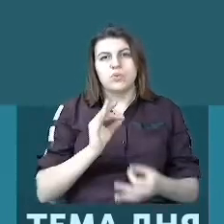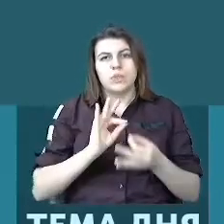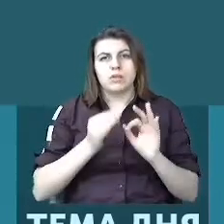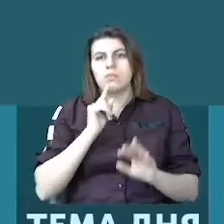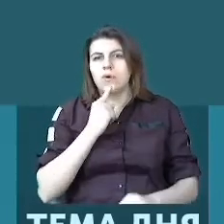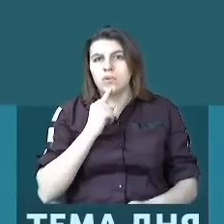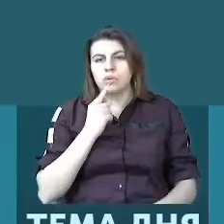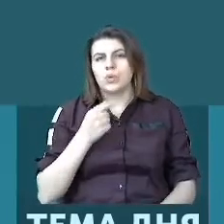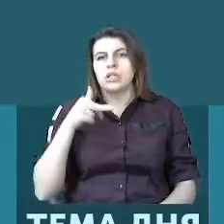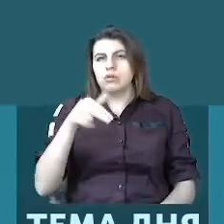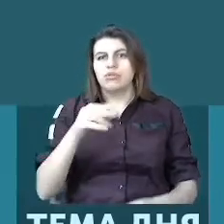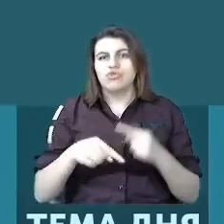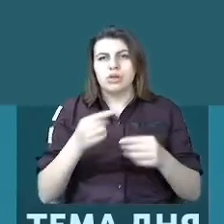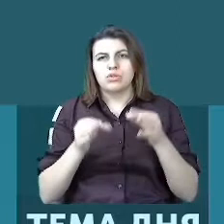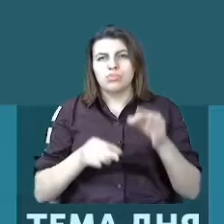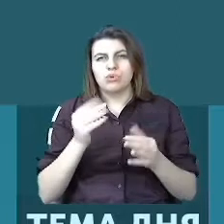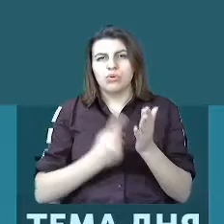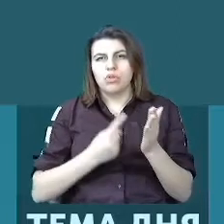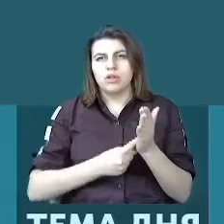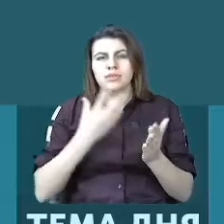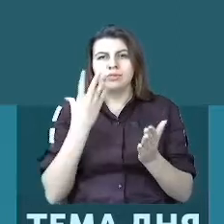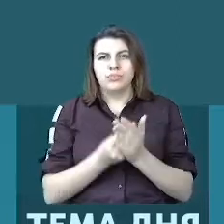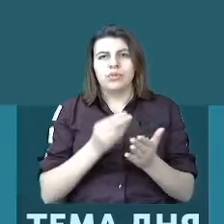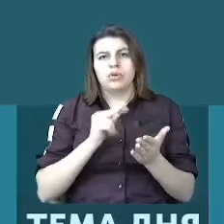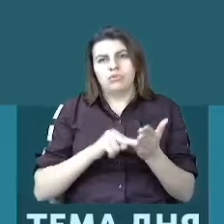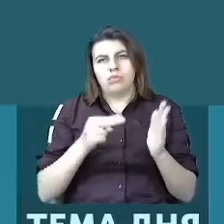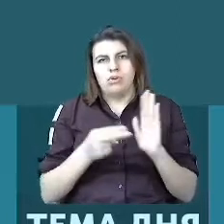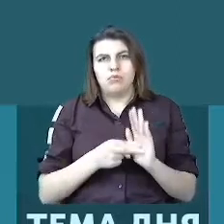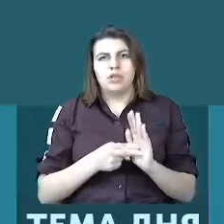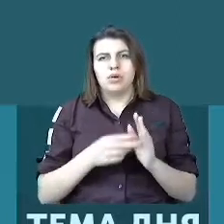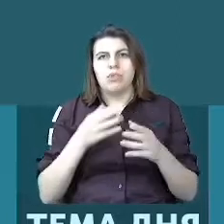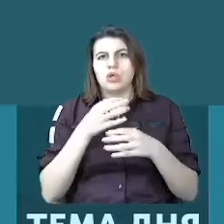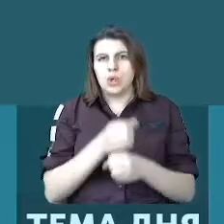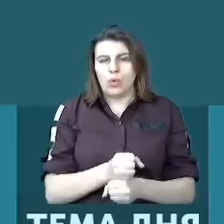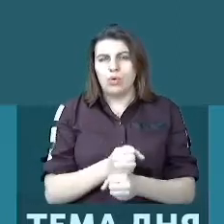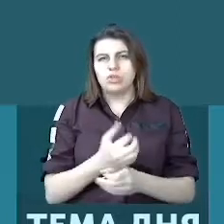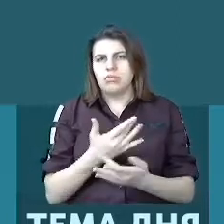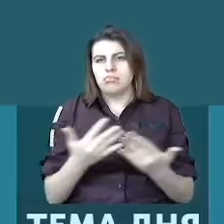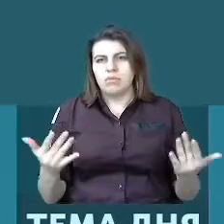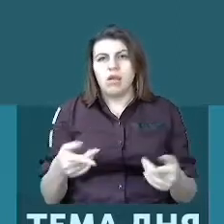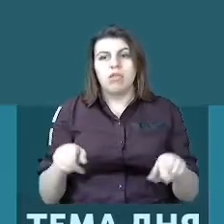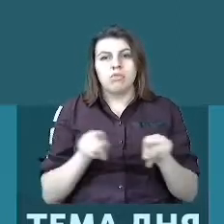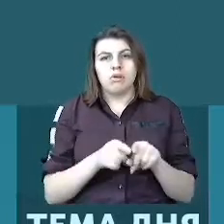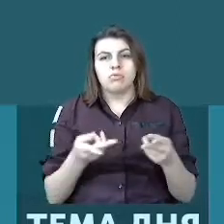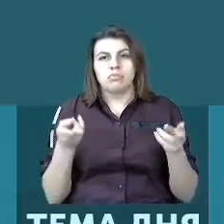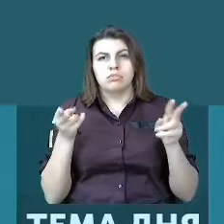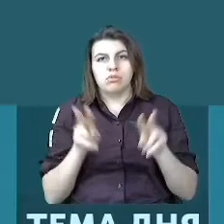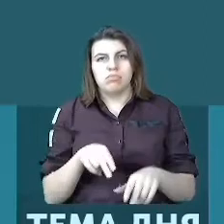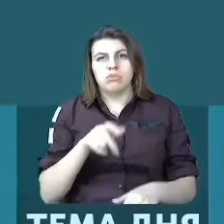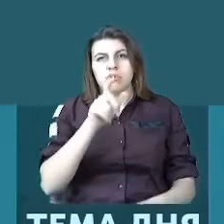доказувати свої ці наміри про скорочення і тому подібне. А так залишиться людина,